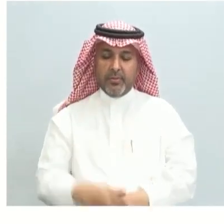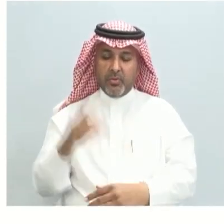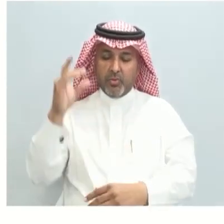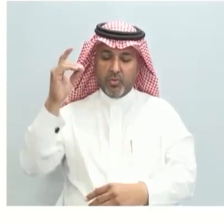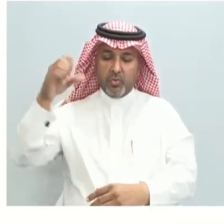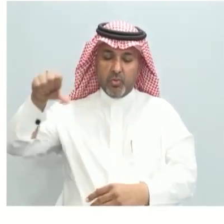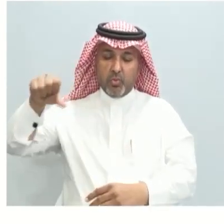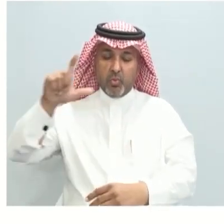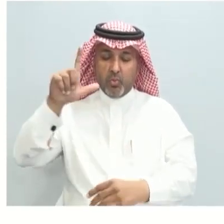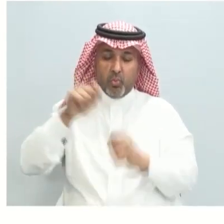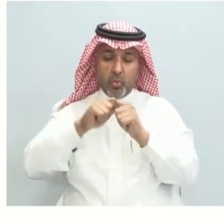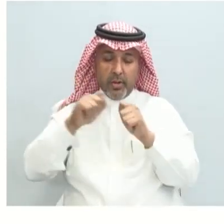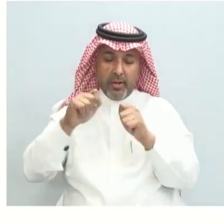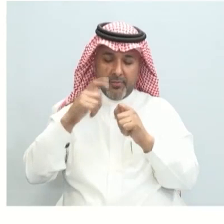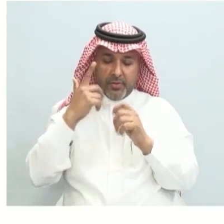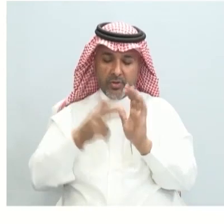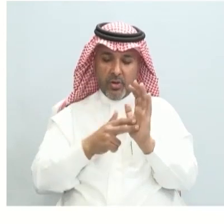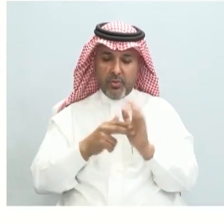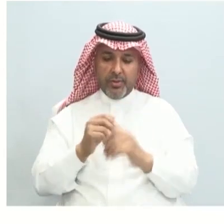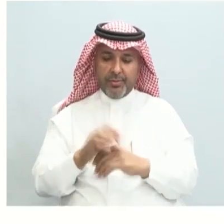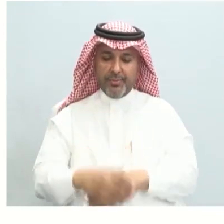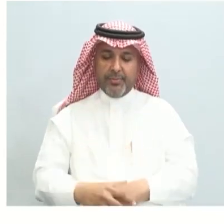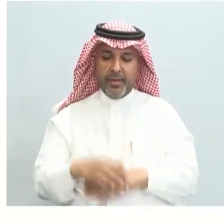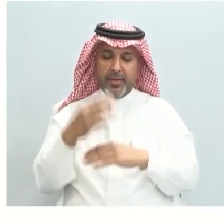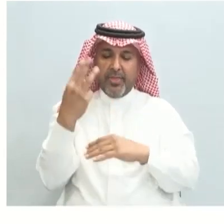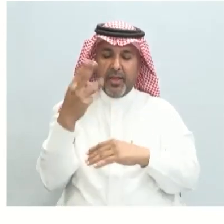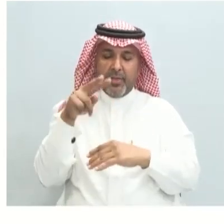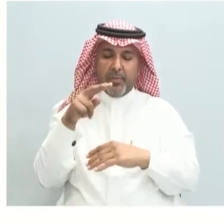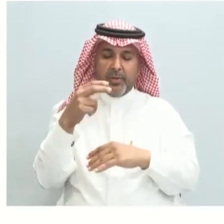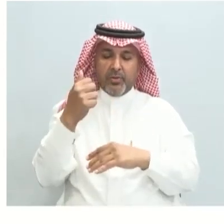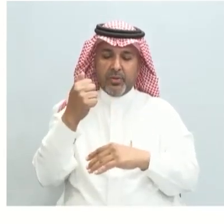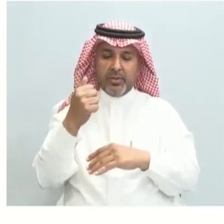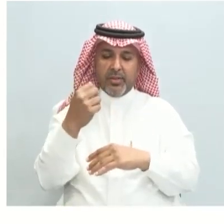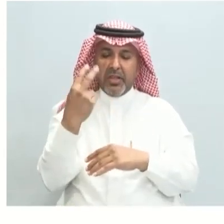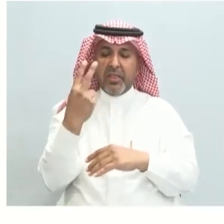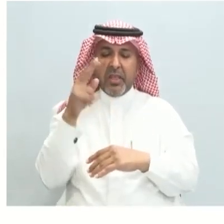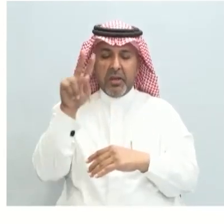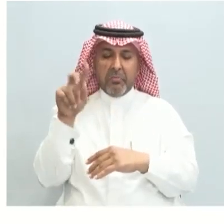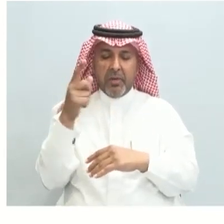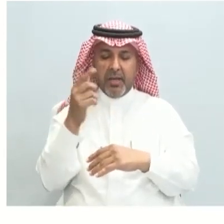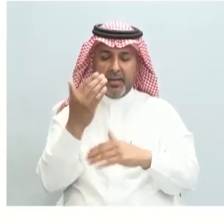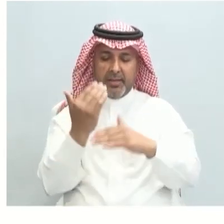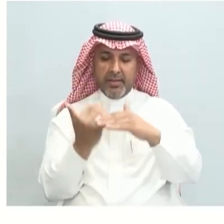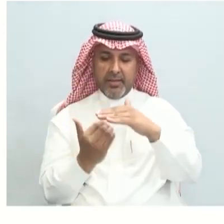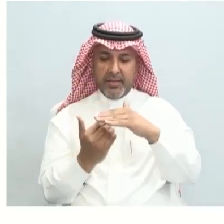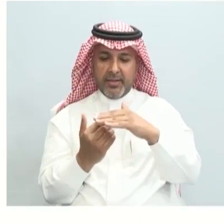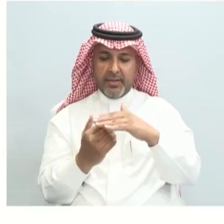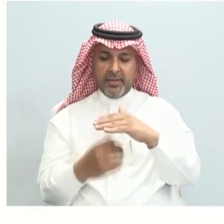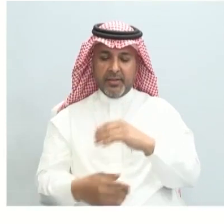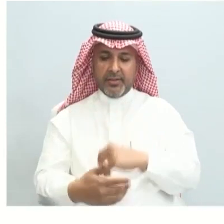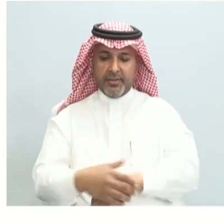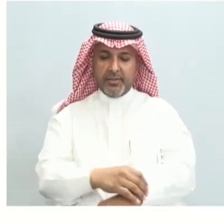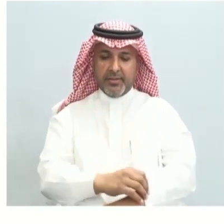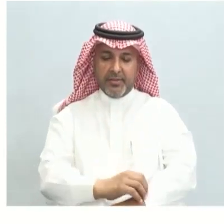طول الدورة تساوي 360 أو 2 باي. على